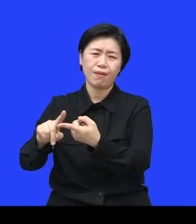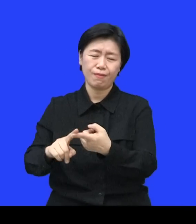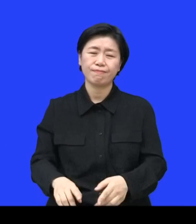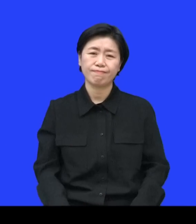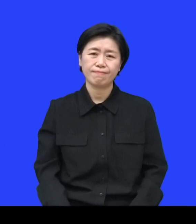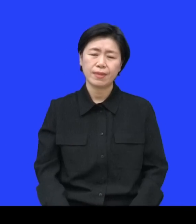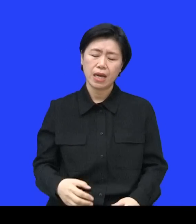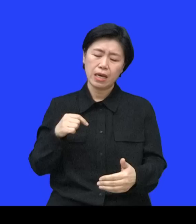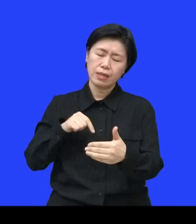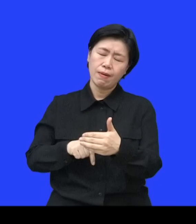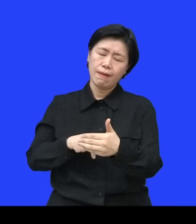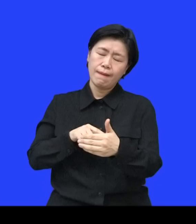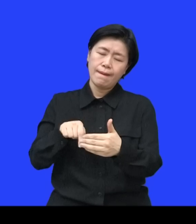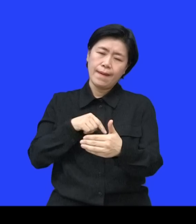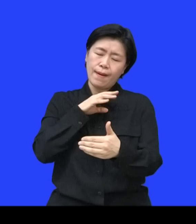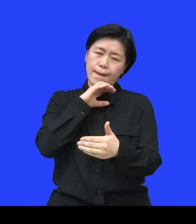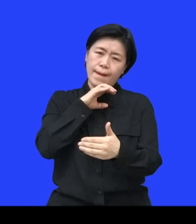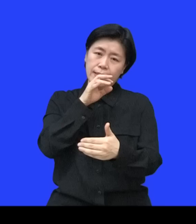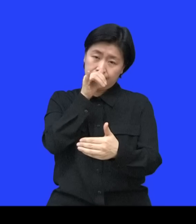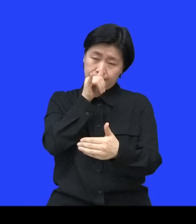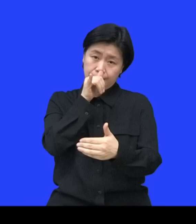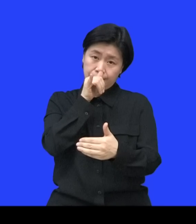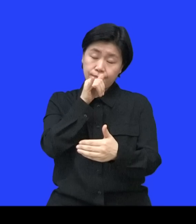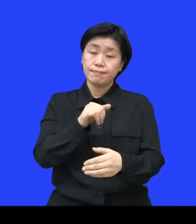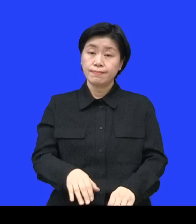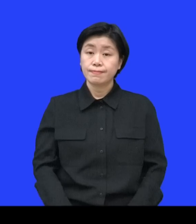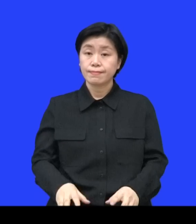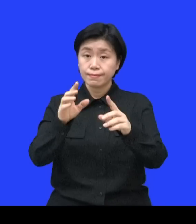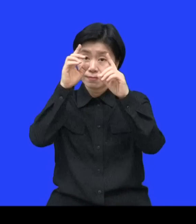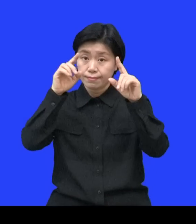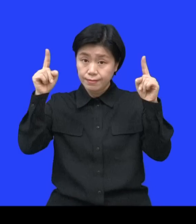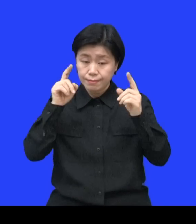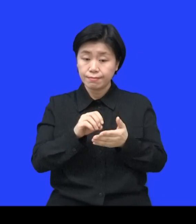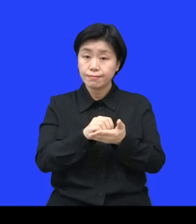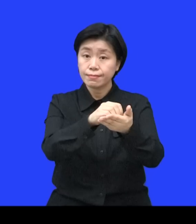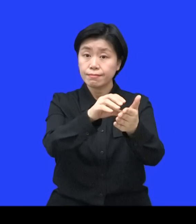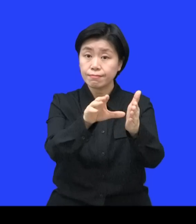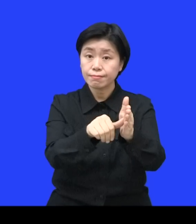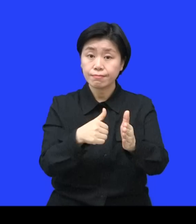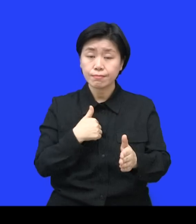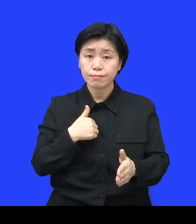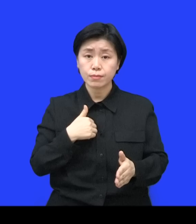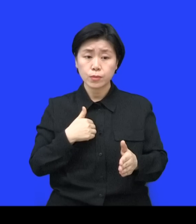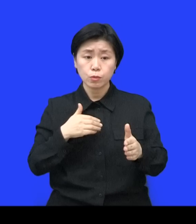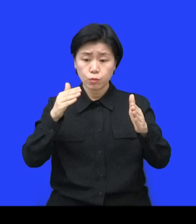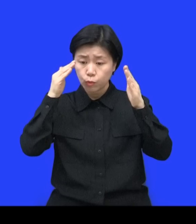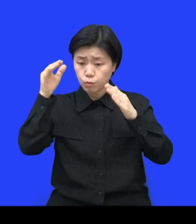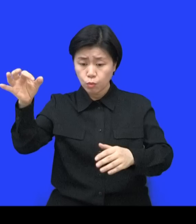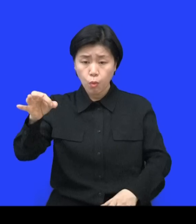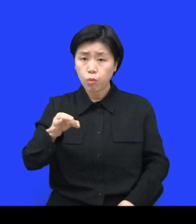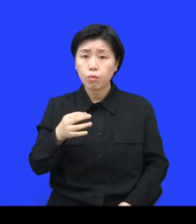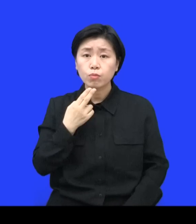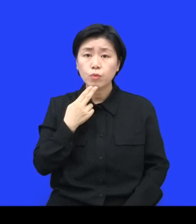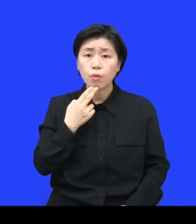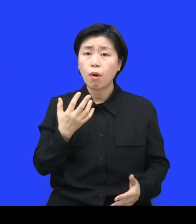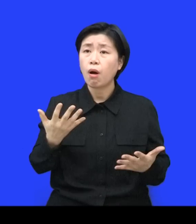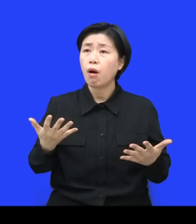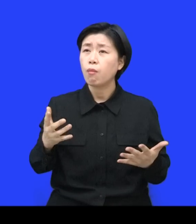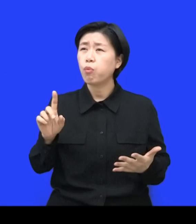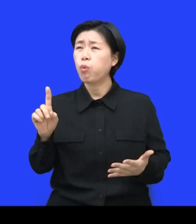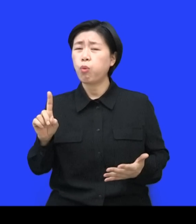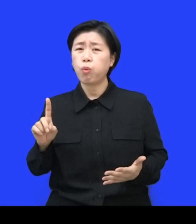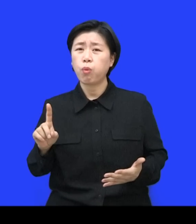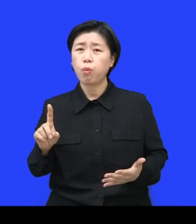그 원망이 있는 거죠. 근데 대학교 들어갈 때 이게 뭐 학비도 없고 뭐 이러니까 하나님 이거 뭐 어쩌라는